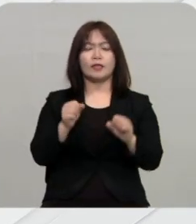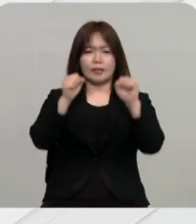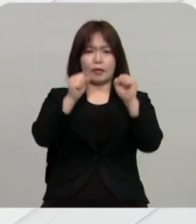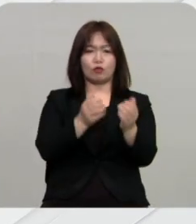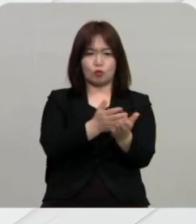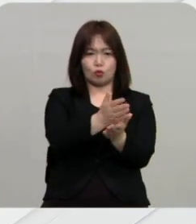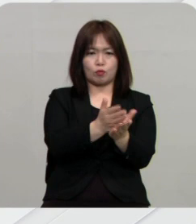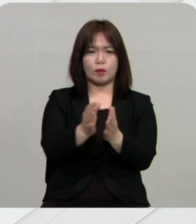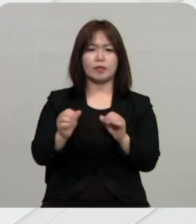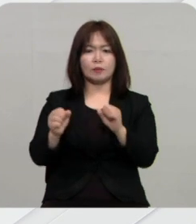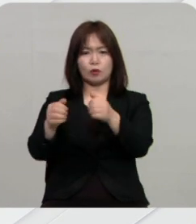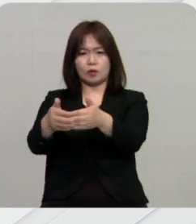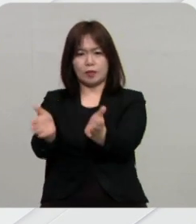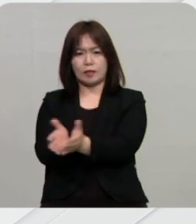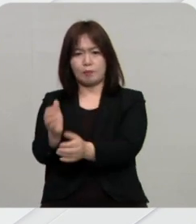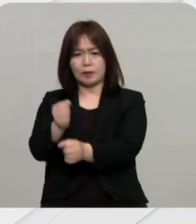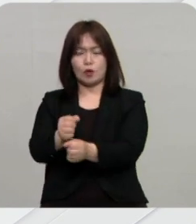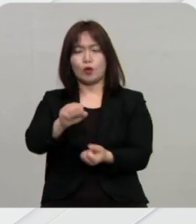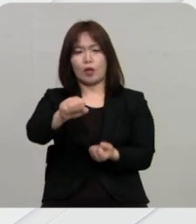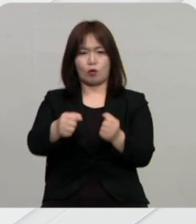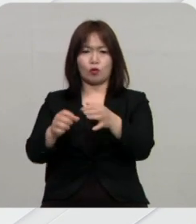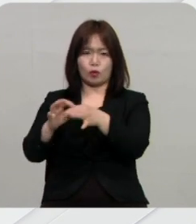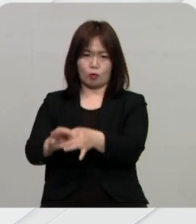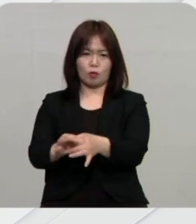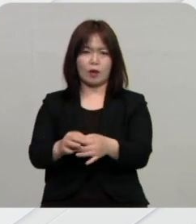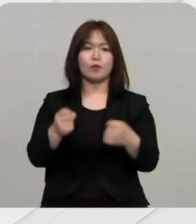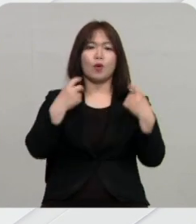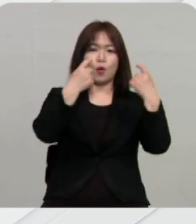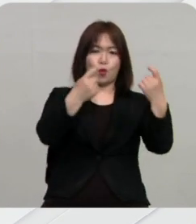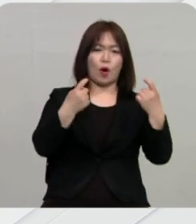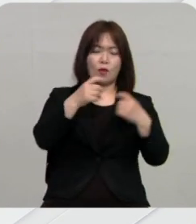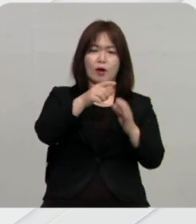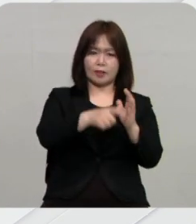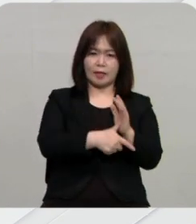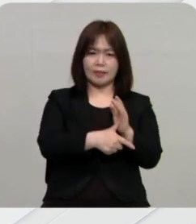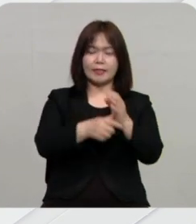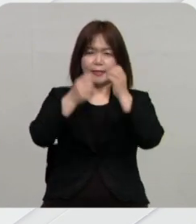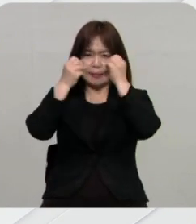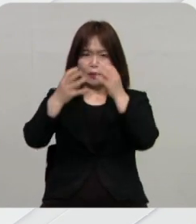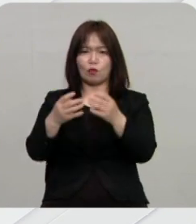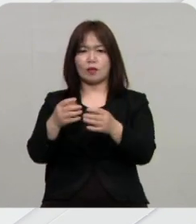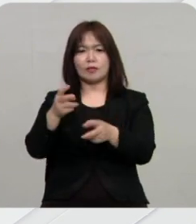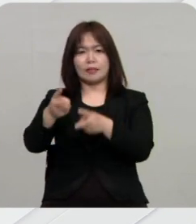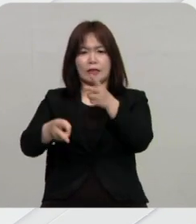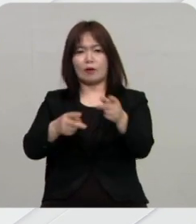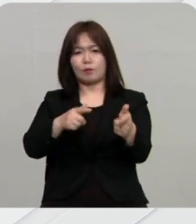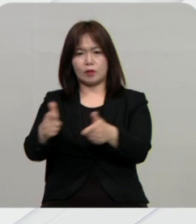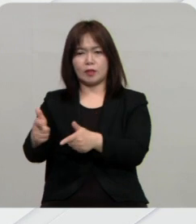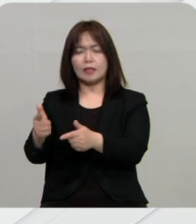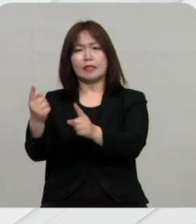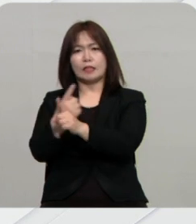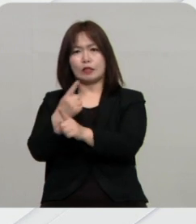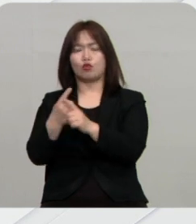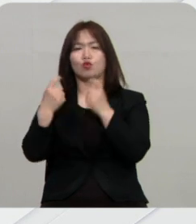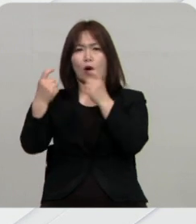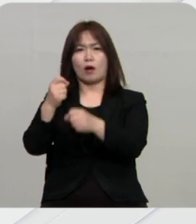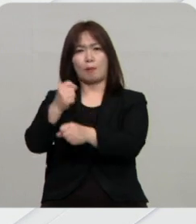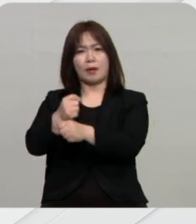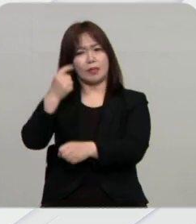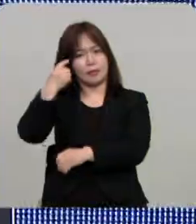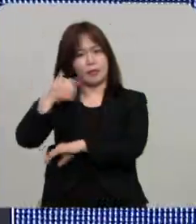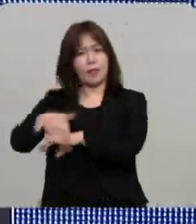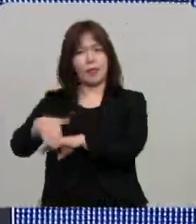분야는 스포츠 산단 조성과 태권도 성지화, 관광 분야는 신성장 콘텐츠 육성과 치유 관광 거점 조성